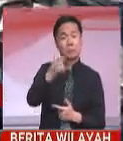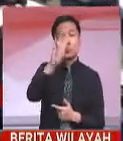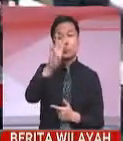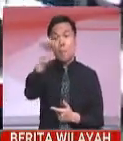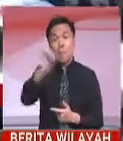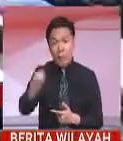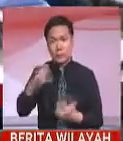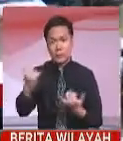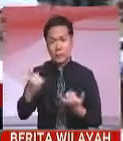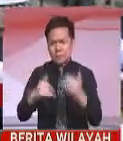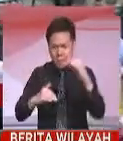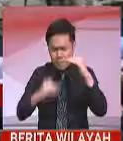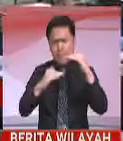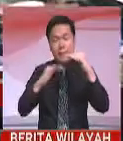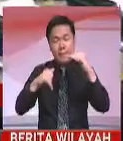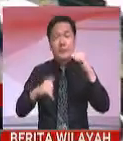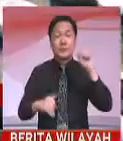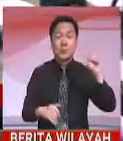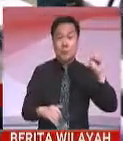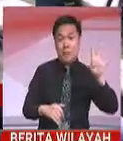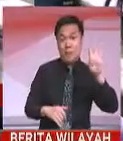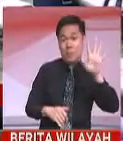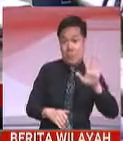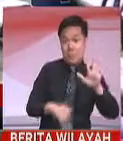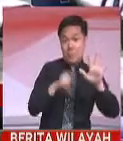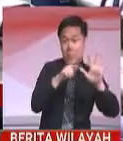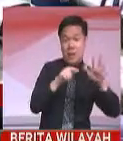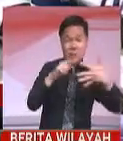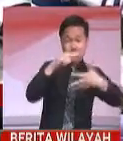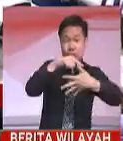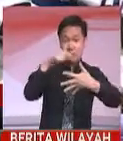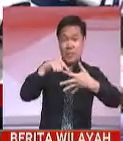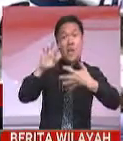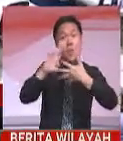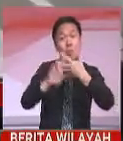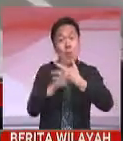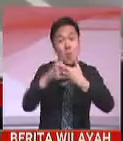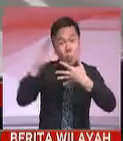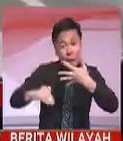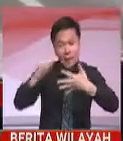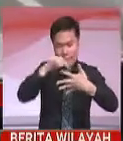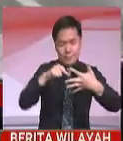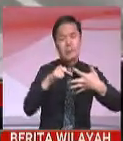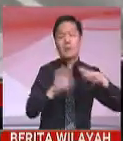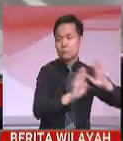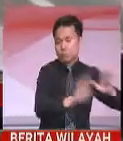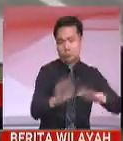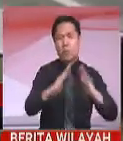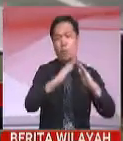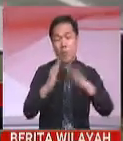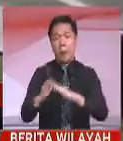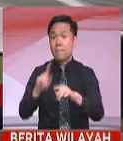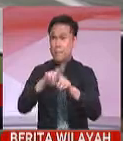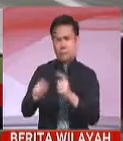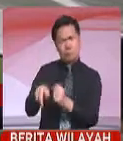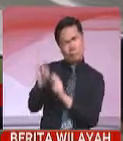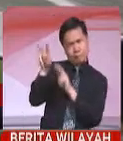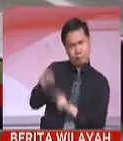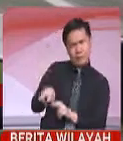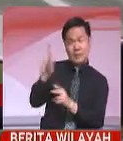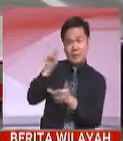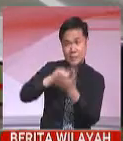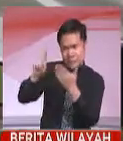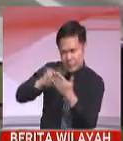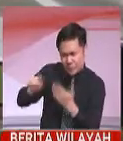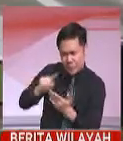capacity triaja Michael 145 pesakit tidak berisi kodi koranti di rumah Dimana mereka terlebih dahulu dinilai di pusat penilaian